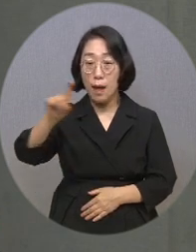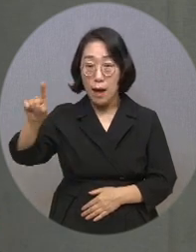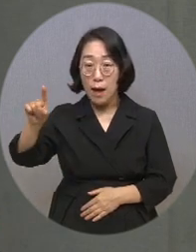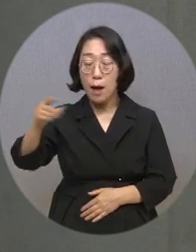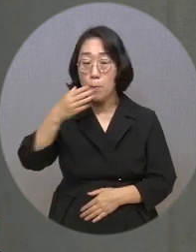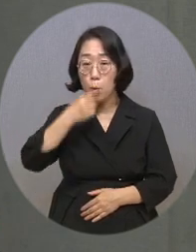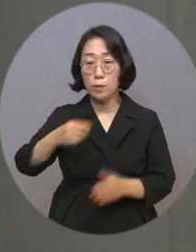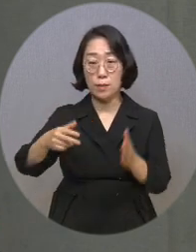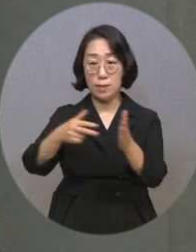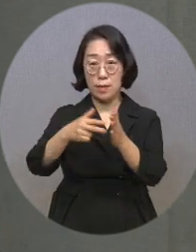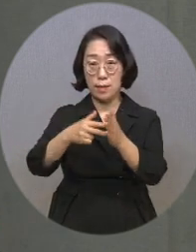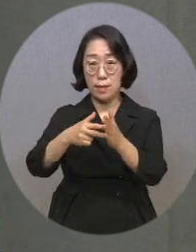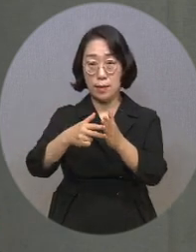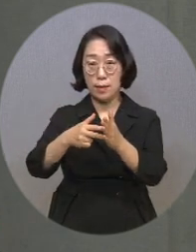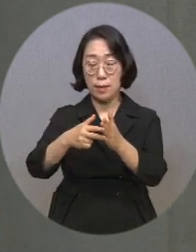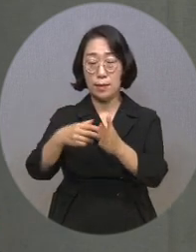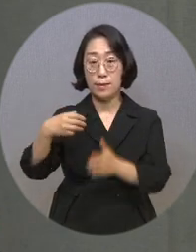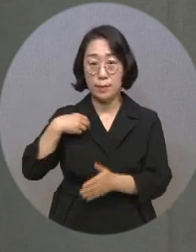선아복지법인의 이사장과